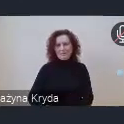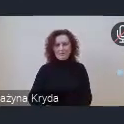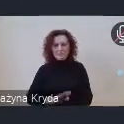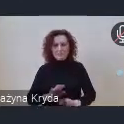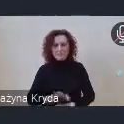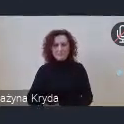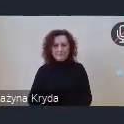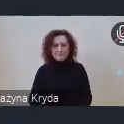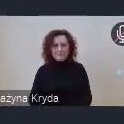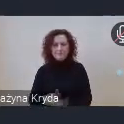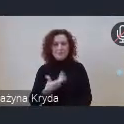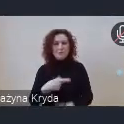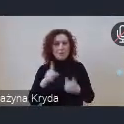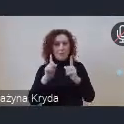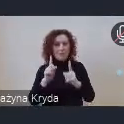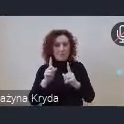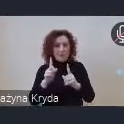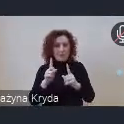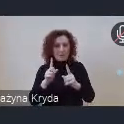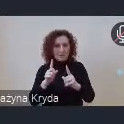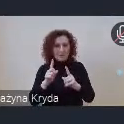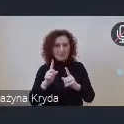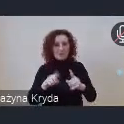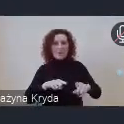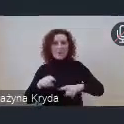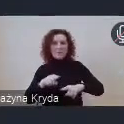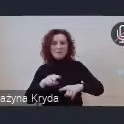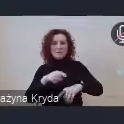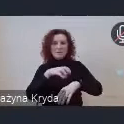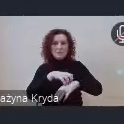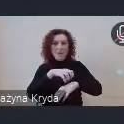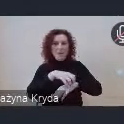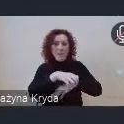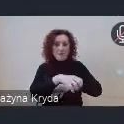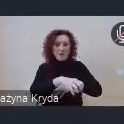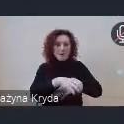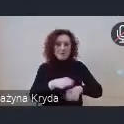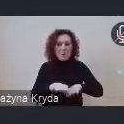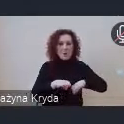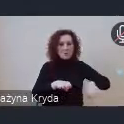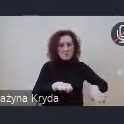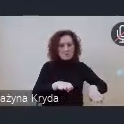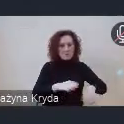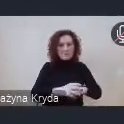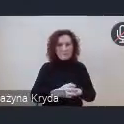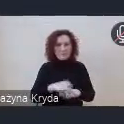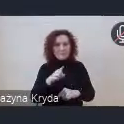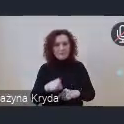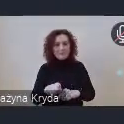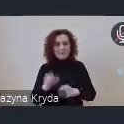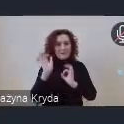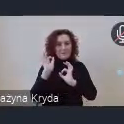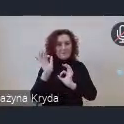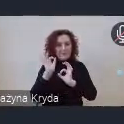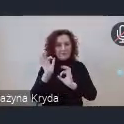zwróćcie uwagę też że oznaczenia bąblowe są odsunięte od krawędzi Skoda dlatego że to jest informacja uważaj